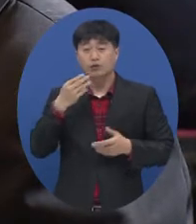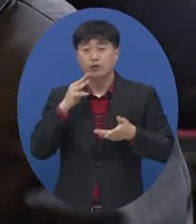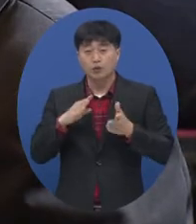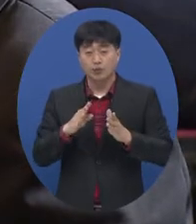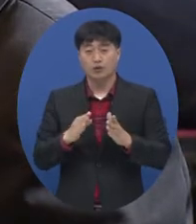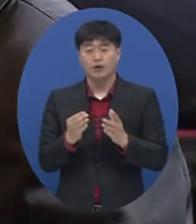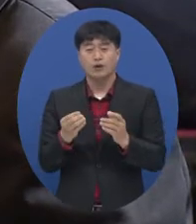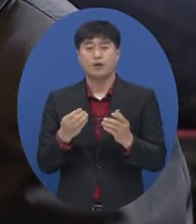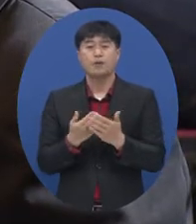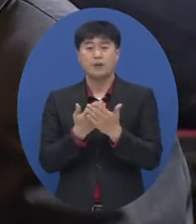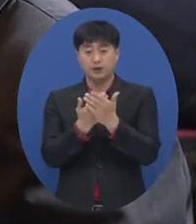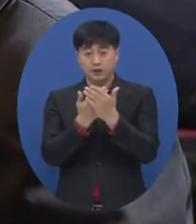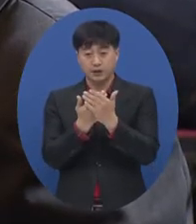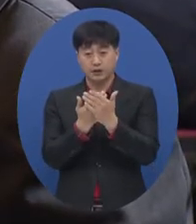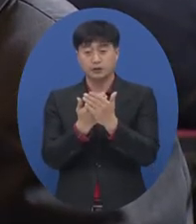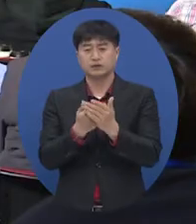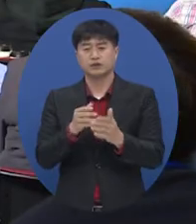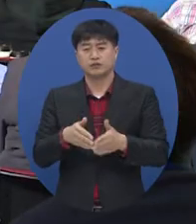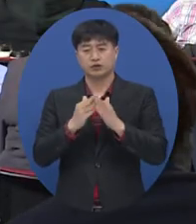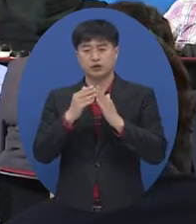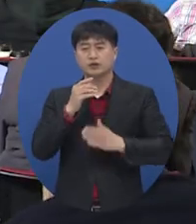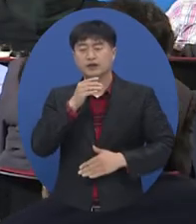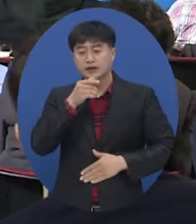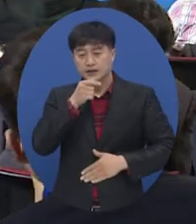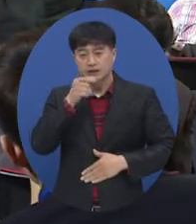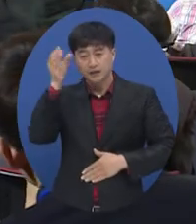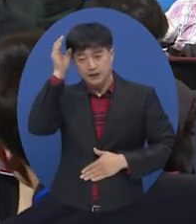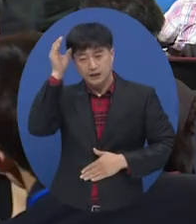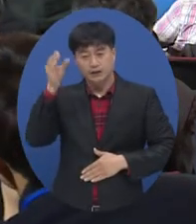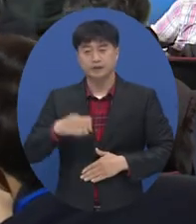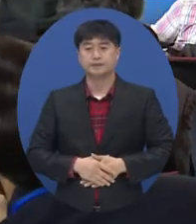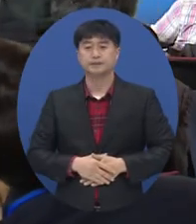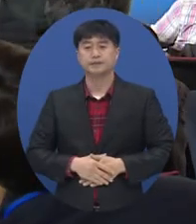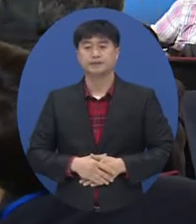활발한 협력 관계를 구축하게 기대한다 고 밝혔습니다